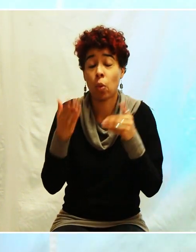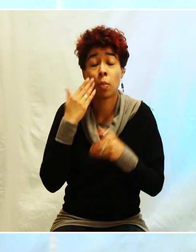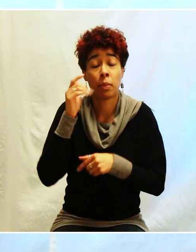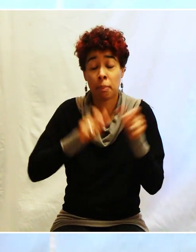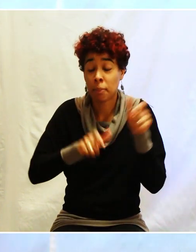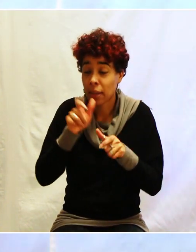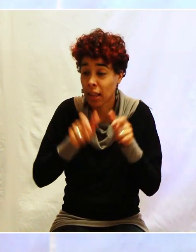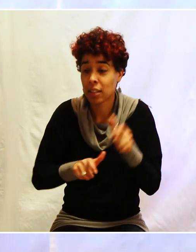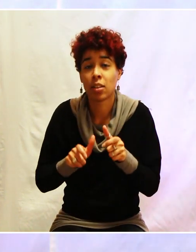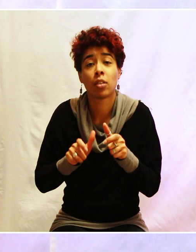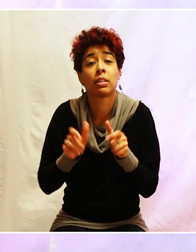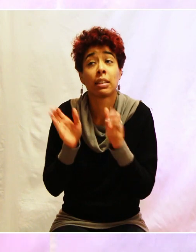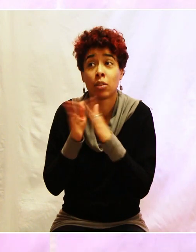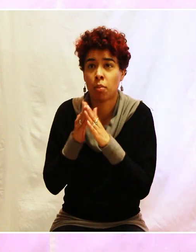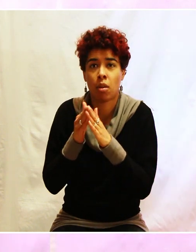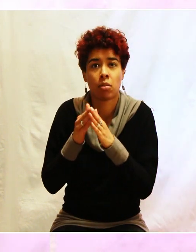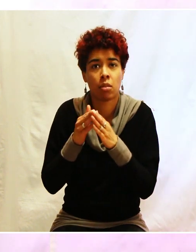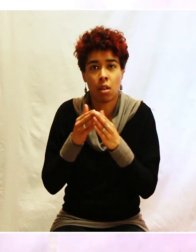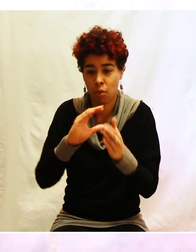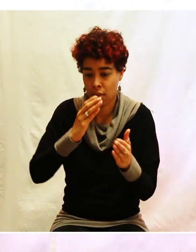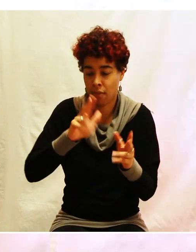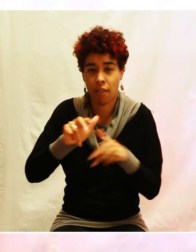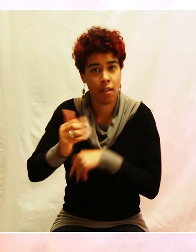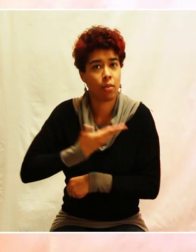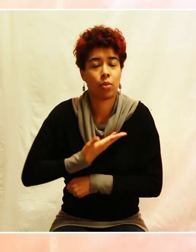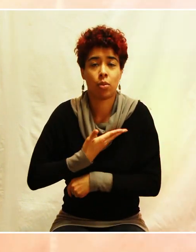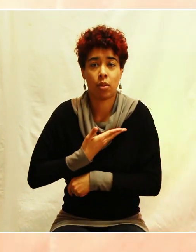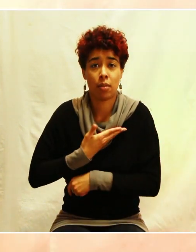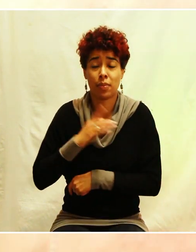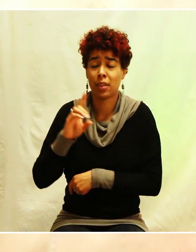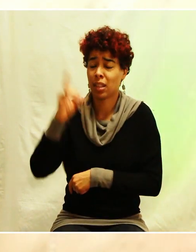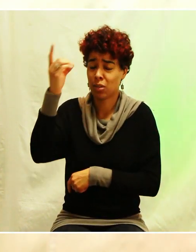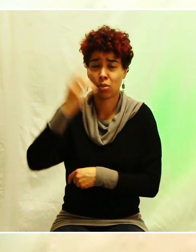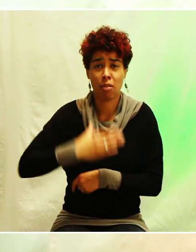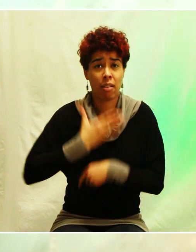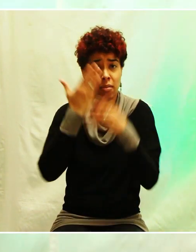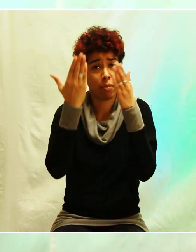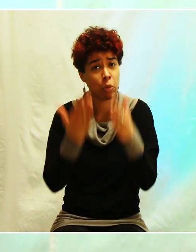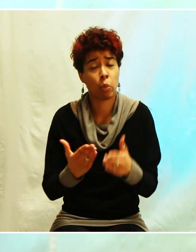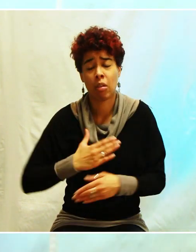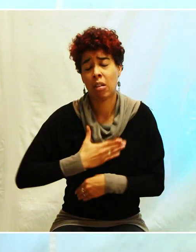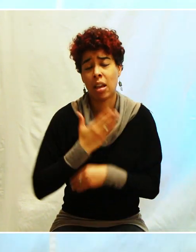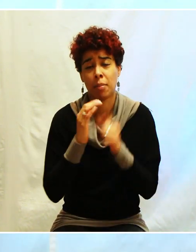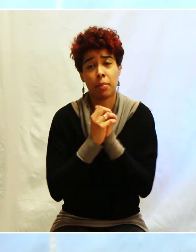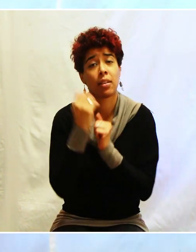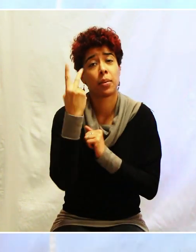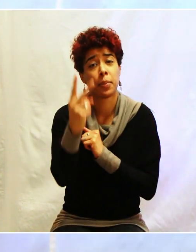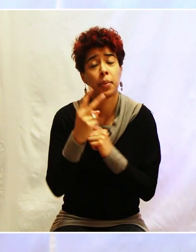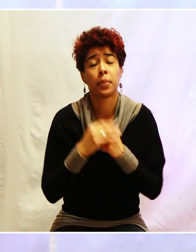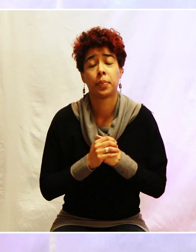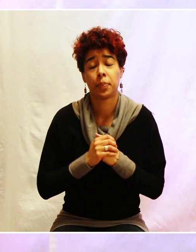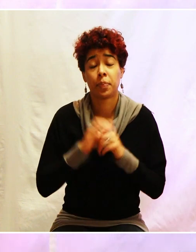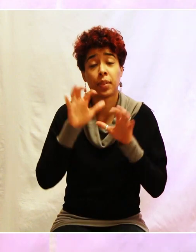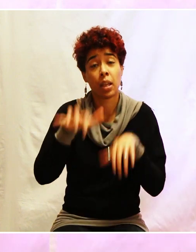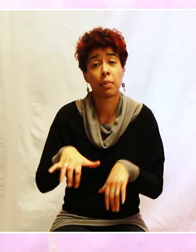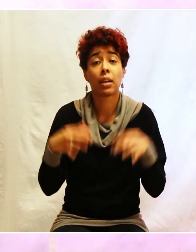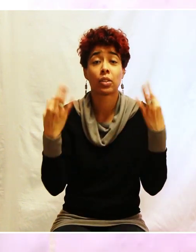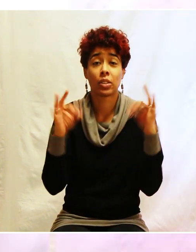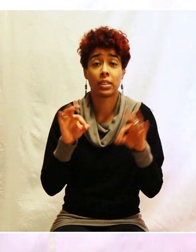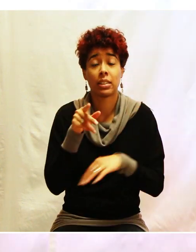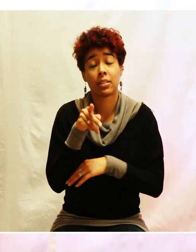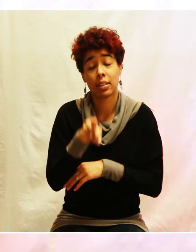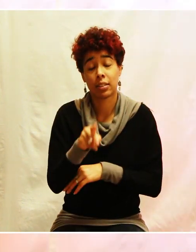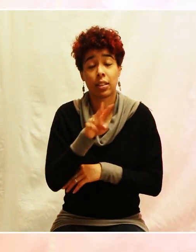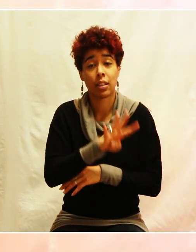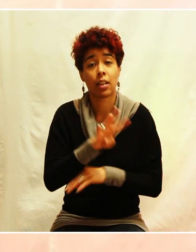Sois affermi dans ta foi aujourd'hui. Le Père t'aime et il aime ta prière. Marc 10, 49, et on terminera par là avant